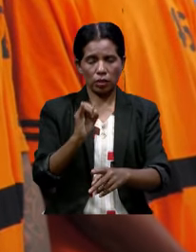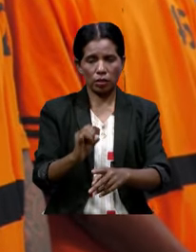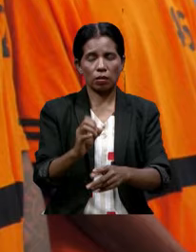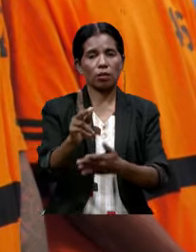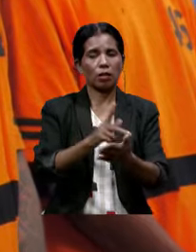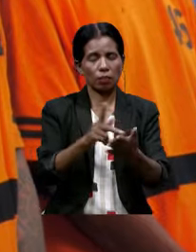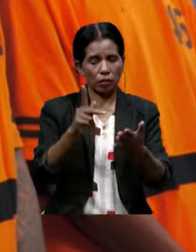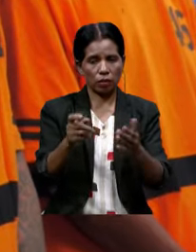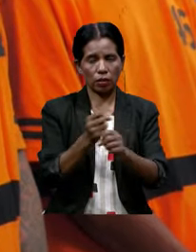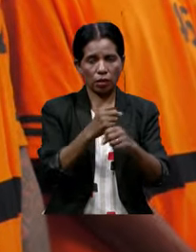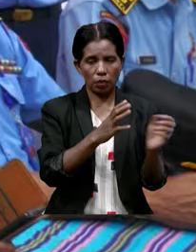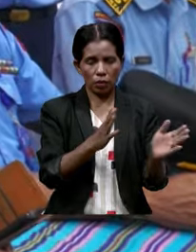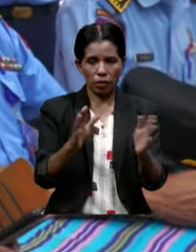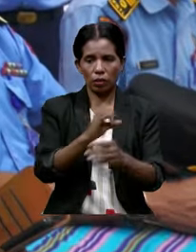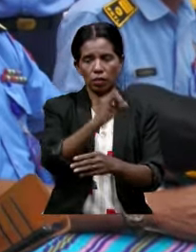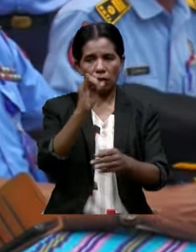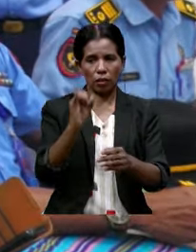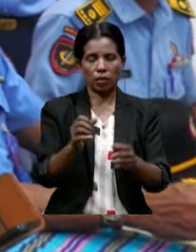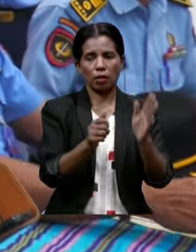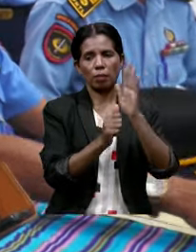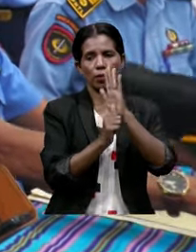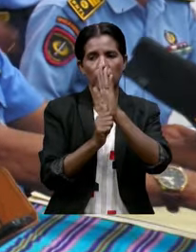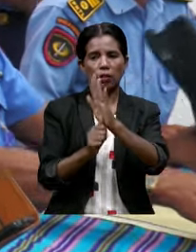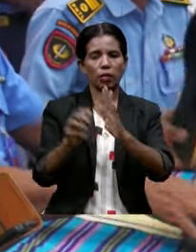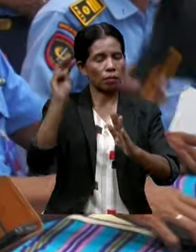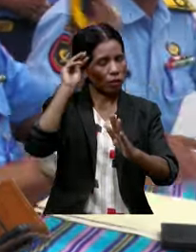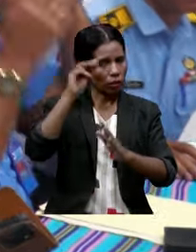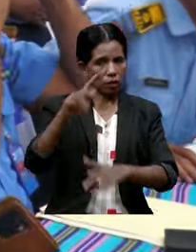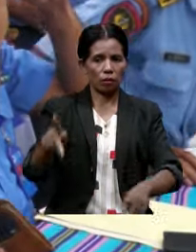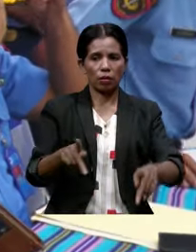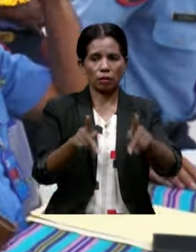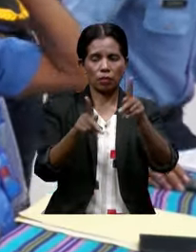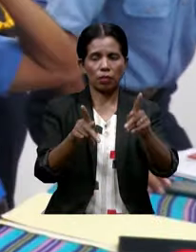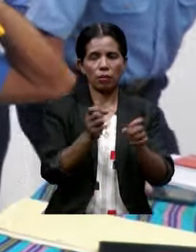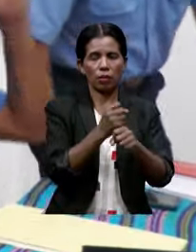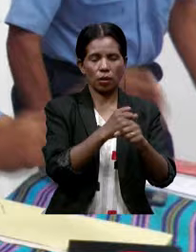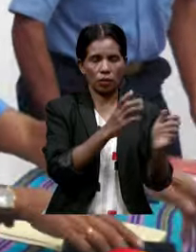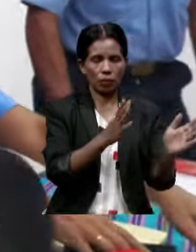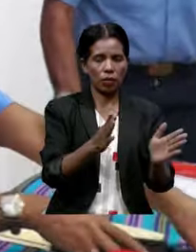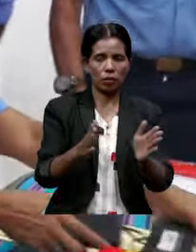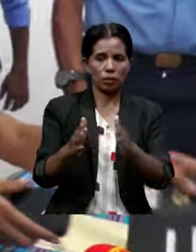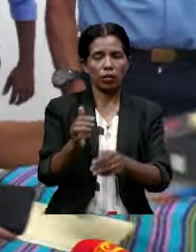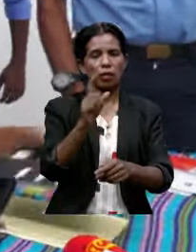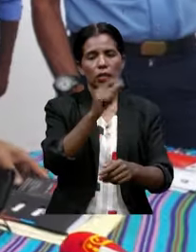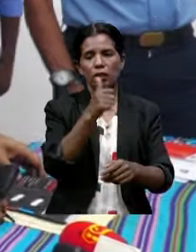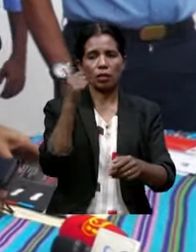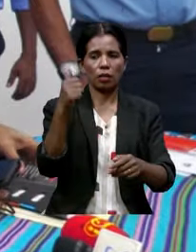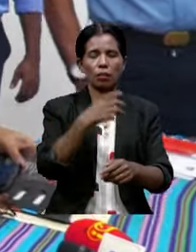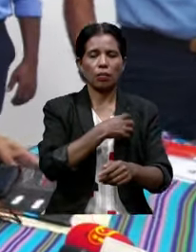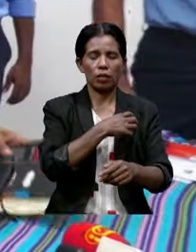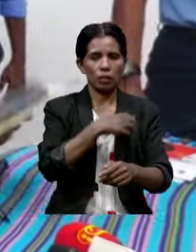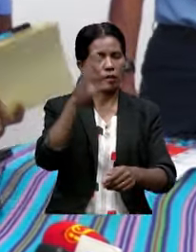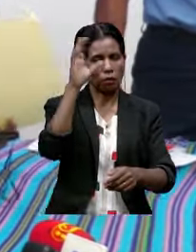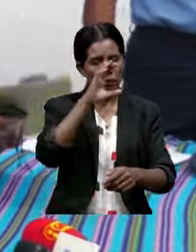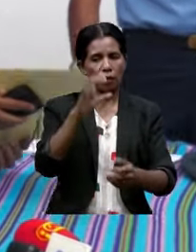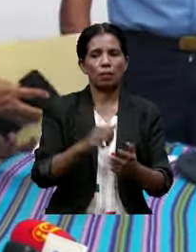hodi halo proses identifikasaun moloka presenta ba Ministeru Publiku hodi halo prosesu no ida selu Pentel sebuka tuir hela